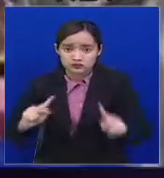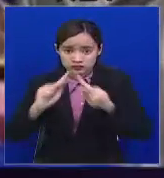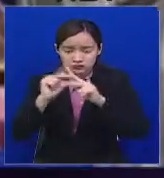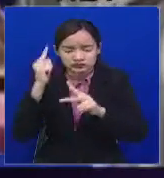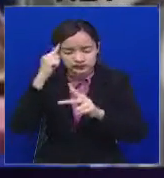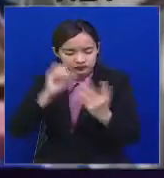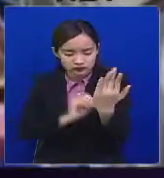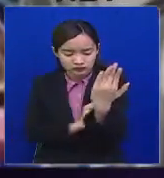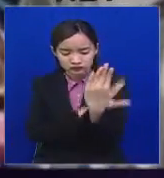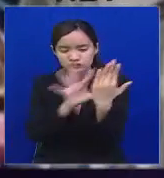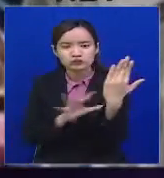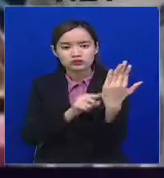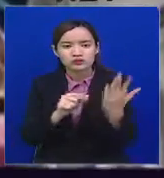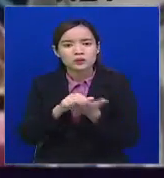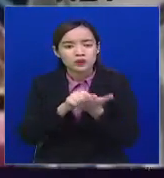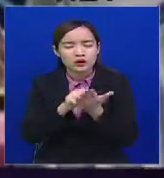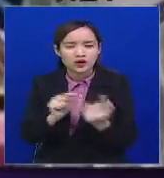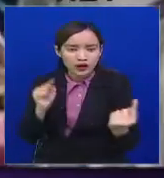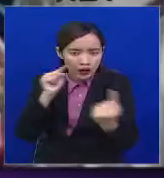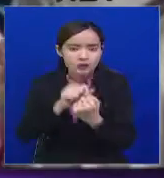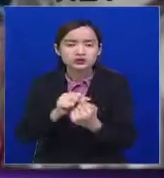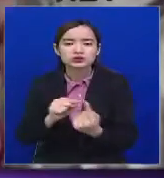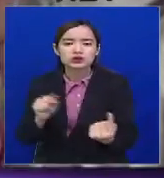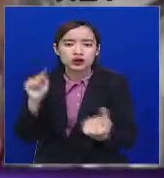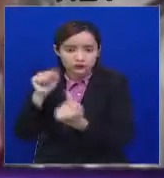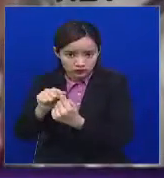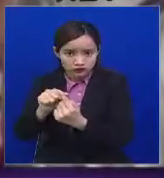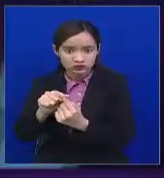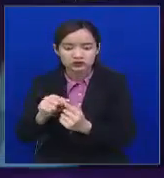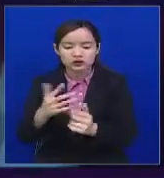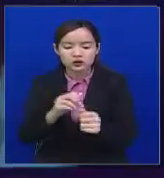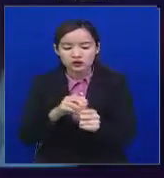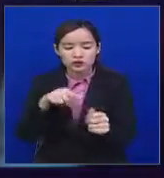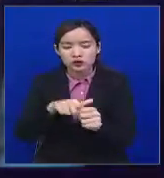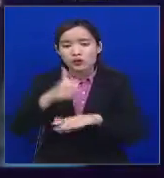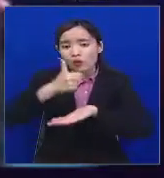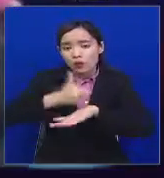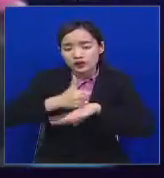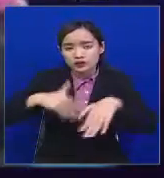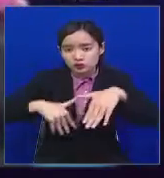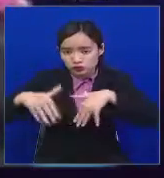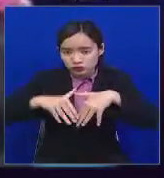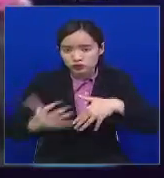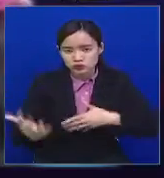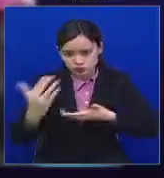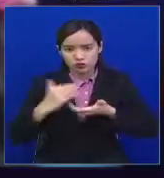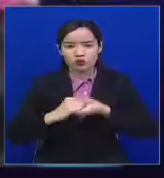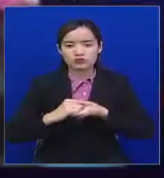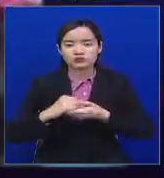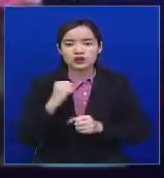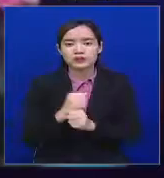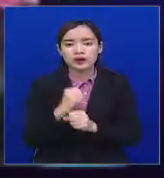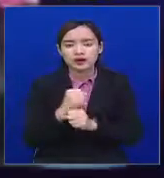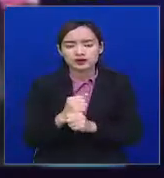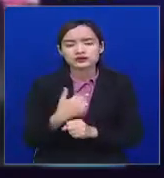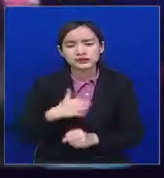ายพื้นที่ให้บริการเข้าถึงได้มากขึ้นโดยดึงหัวหน้าชุมชนมาร่วมเป็นภาคีเครือข่ายซึ่งเชื่อว่าแนวท